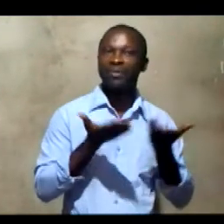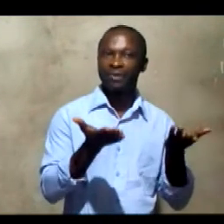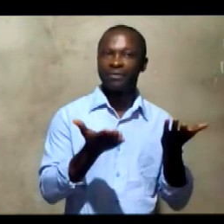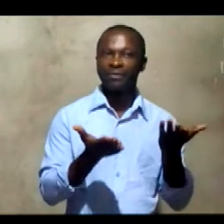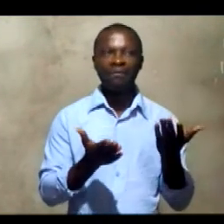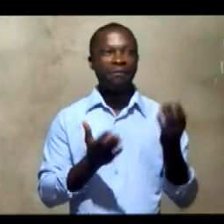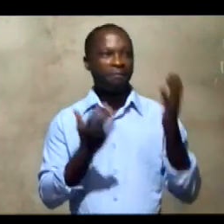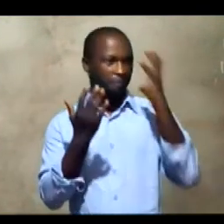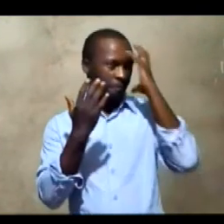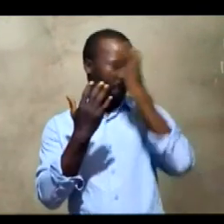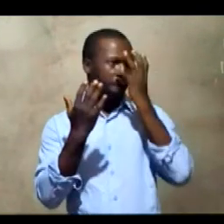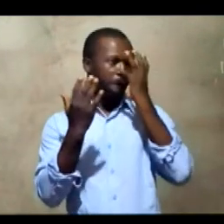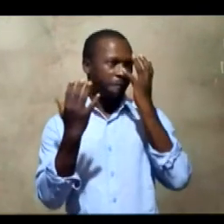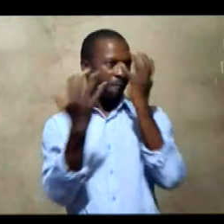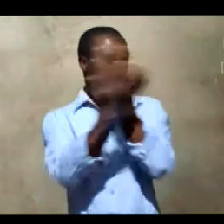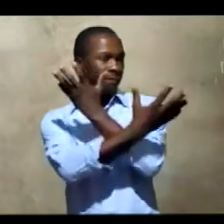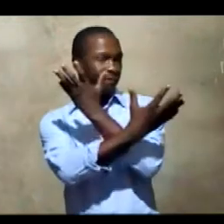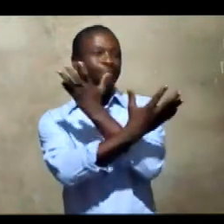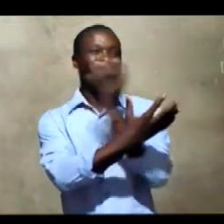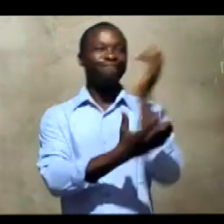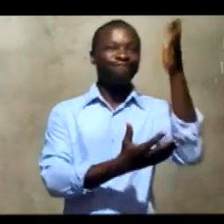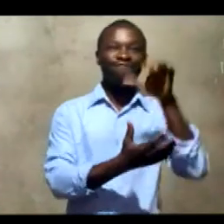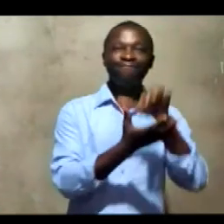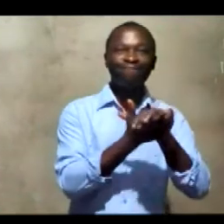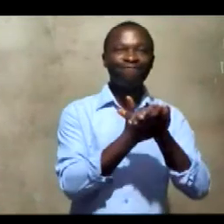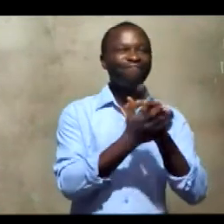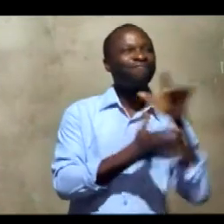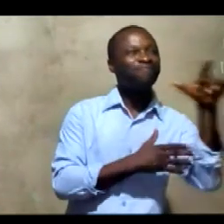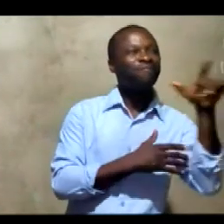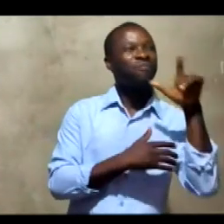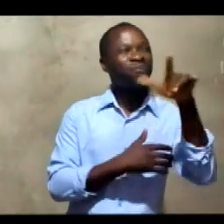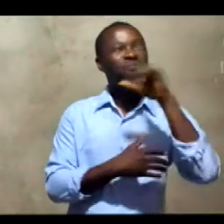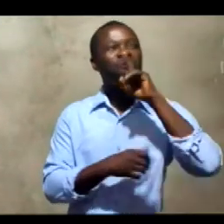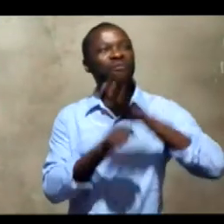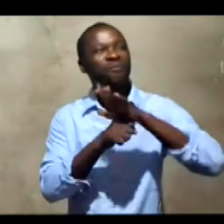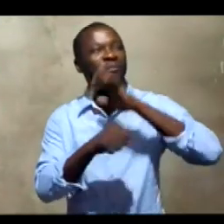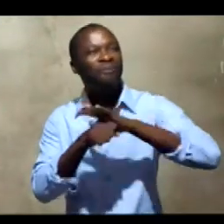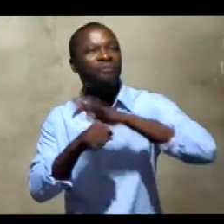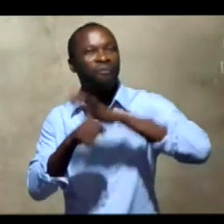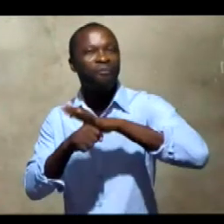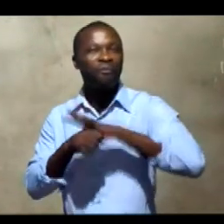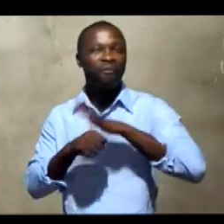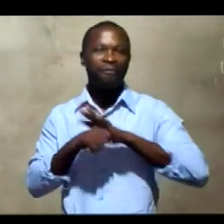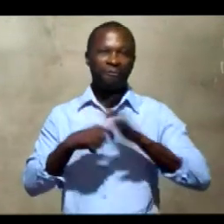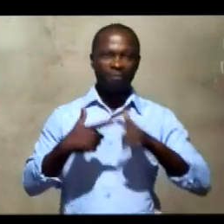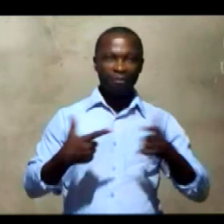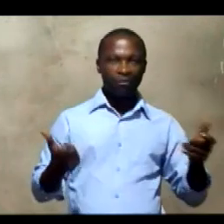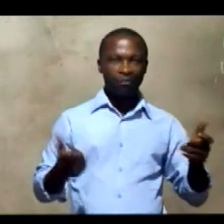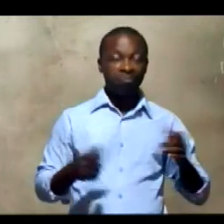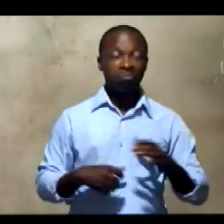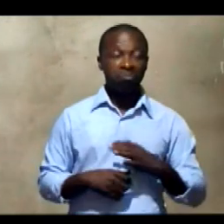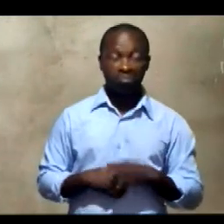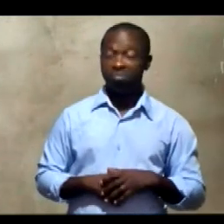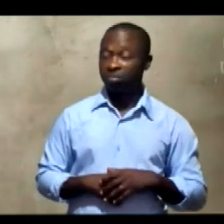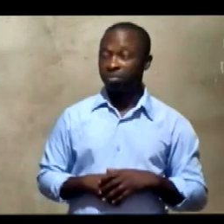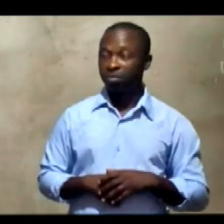police explique ici les techniques de leur fonctionnement. Il se développe dans notre pays une forme singulière d'escroquerie